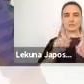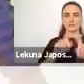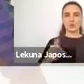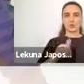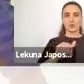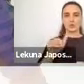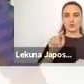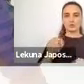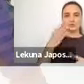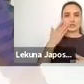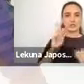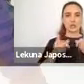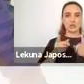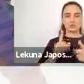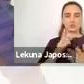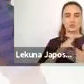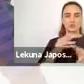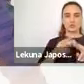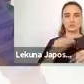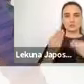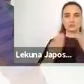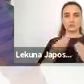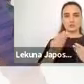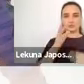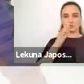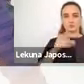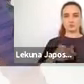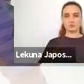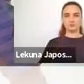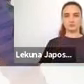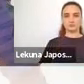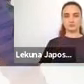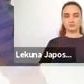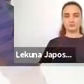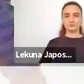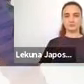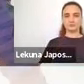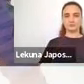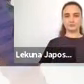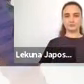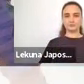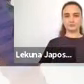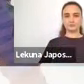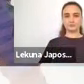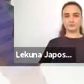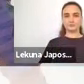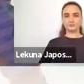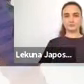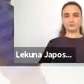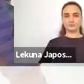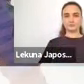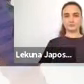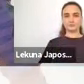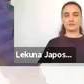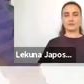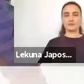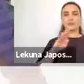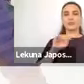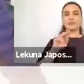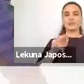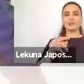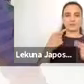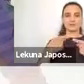ის რეალურად არის ამ თამაშის დროს, ხო? ანუ ეს არის აი რაღაცა სხვადასხვა ტიპის კლასიფიკაცია,